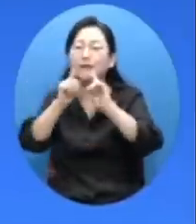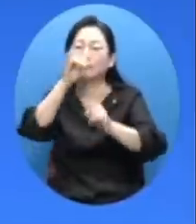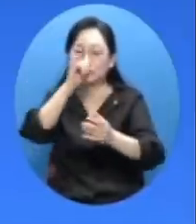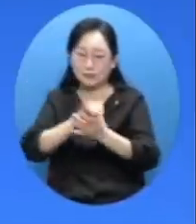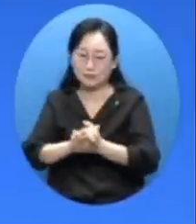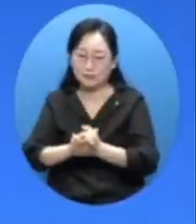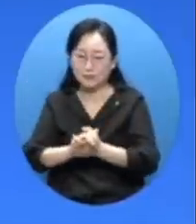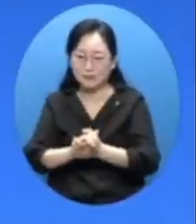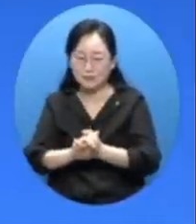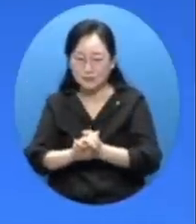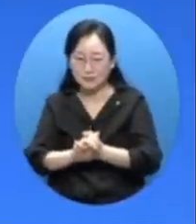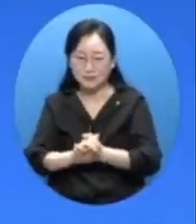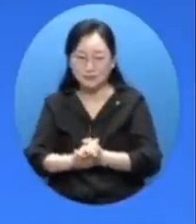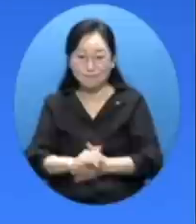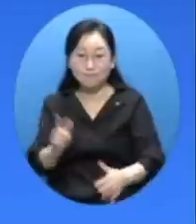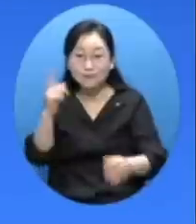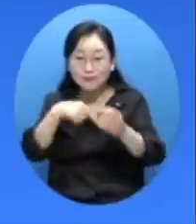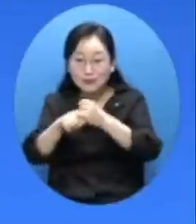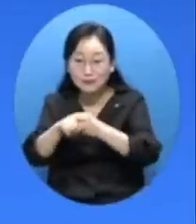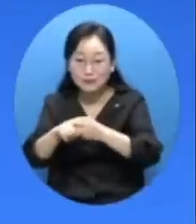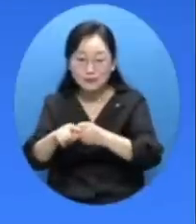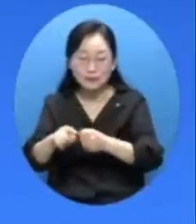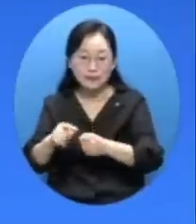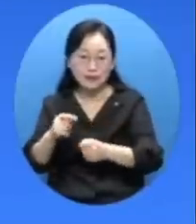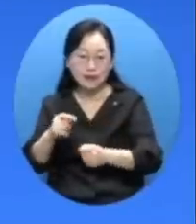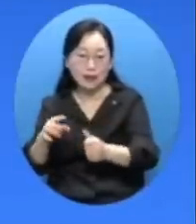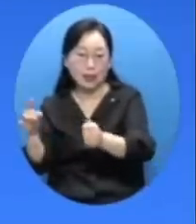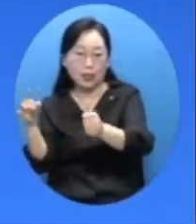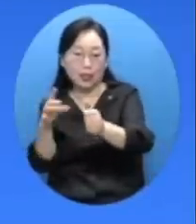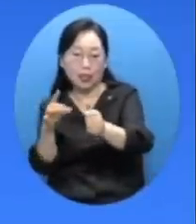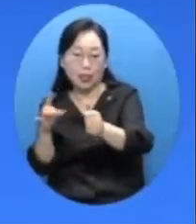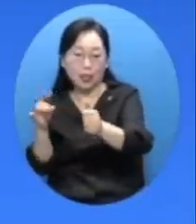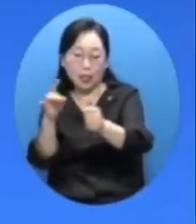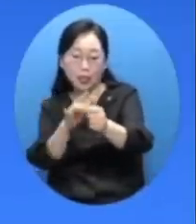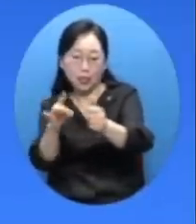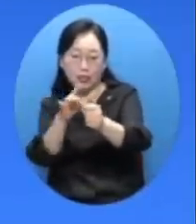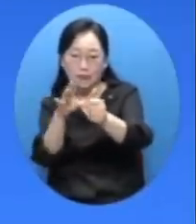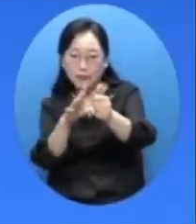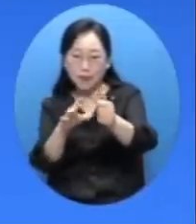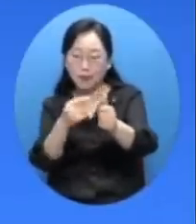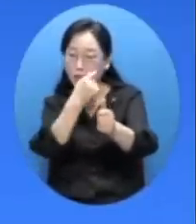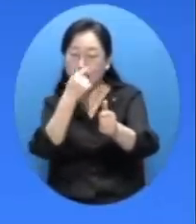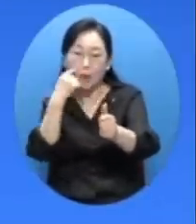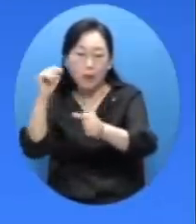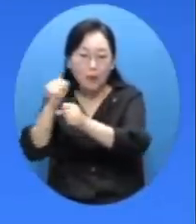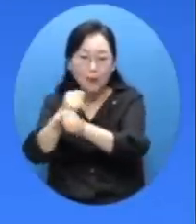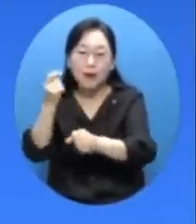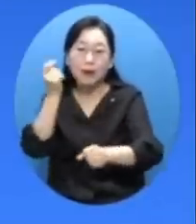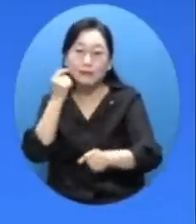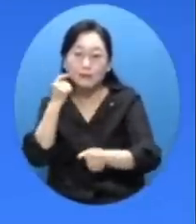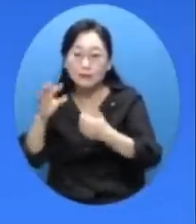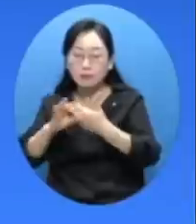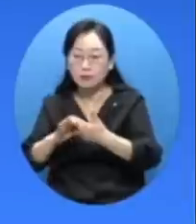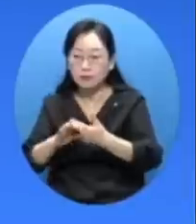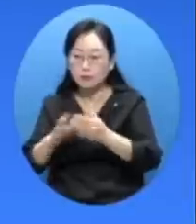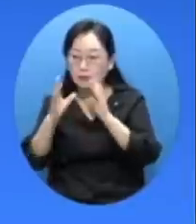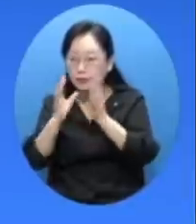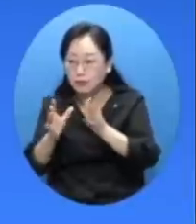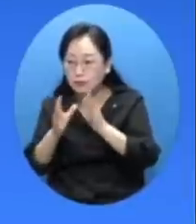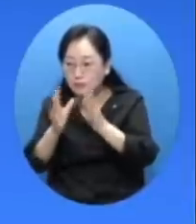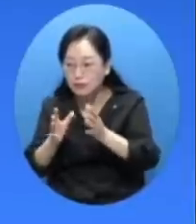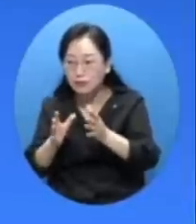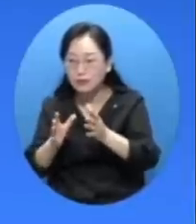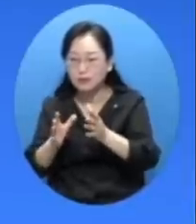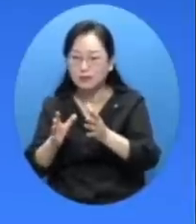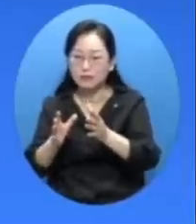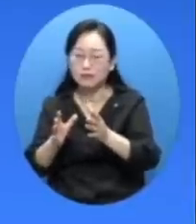이렇게 속이로 작정하고 증거를 조작하고 거짓말을 하면 깜짝까지 속을